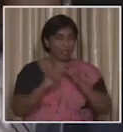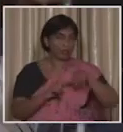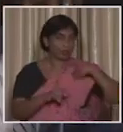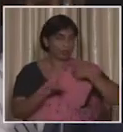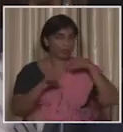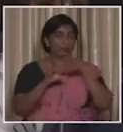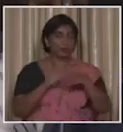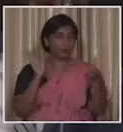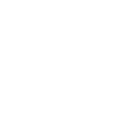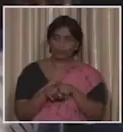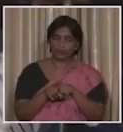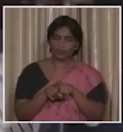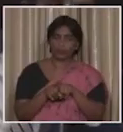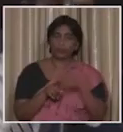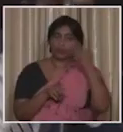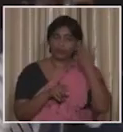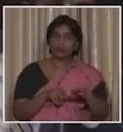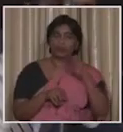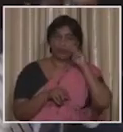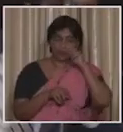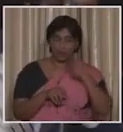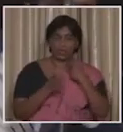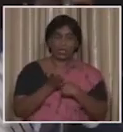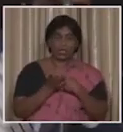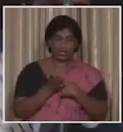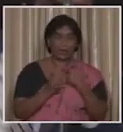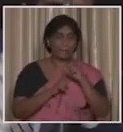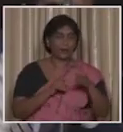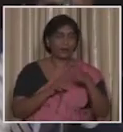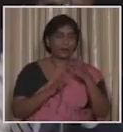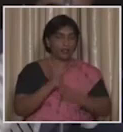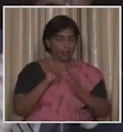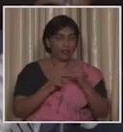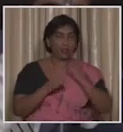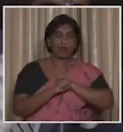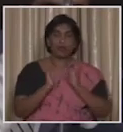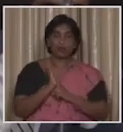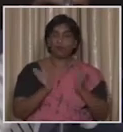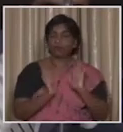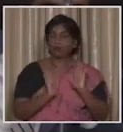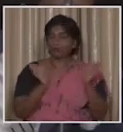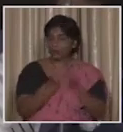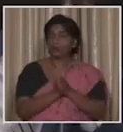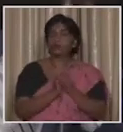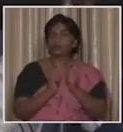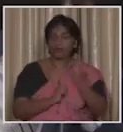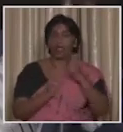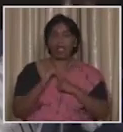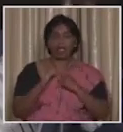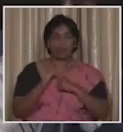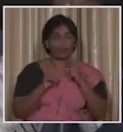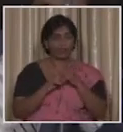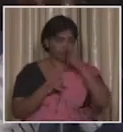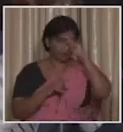කරනකොට ඔබතුමාලා එක්ක සේවය කළා වගේම දිවංගත අප පියන ආචාර්ය රිචඩ් පතිරණ මැතිතුමා සමගත් ගාල්ල දිස්ත්‍රික්කයේ බිහි කළ විශිෂ්ට මහජන නියෝජිතෙක් වෙත අමරසිරි දොනංගර